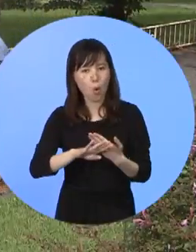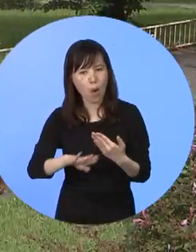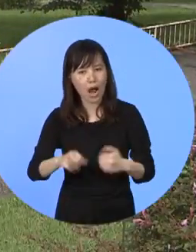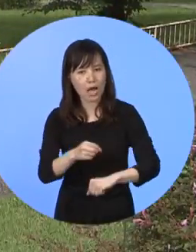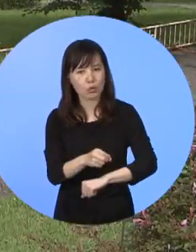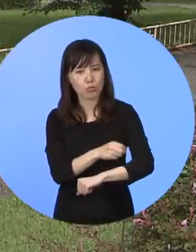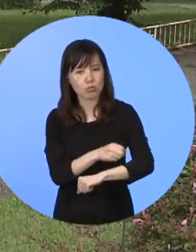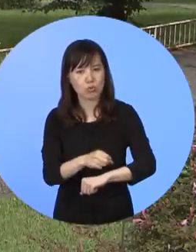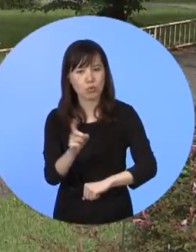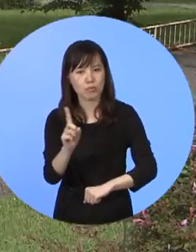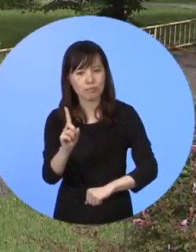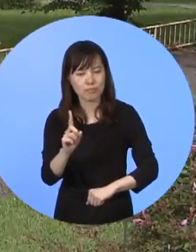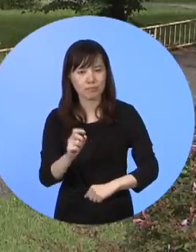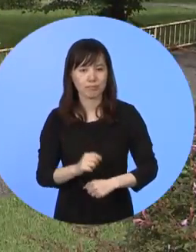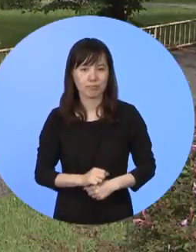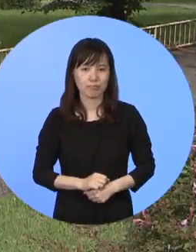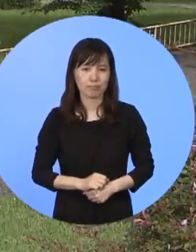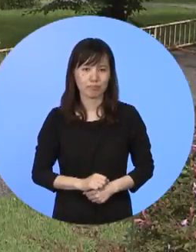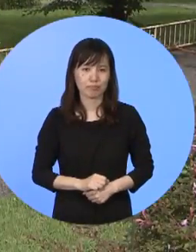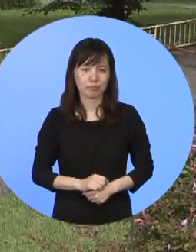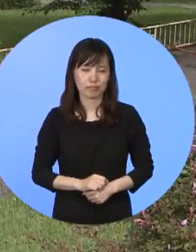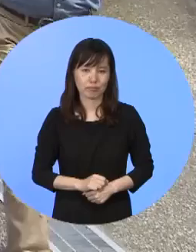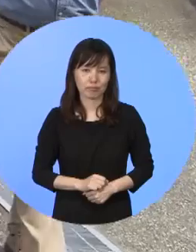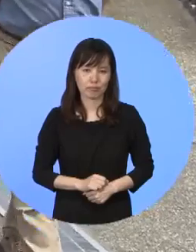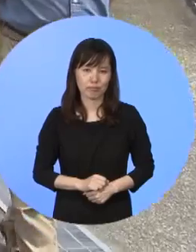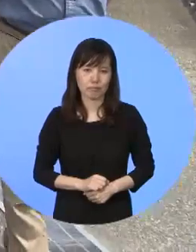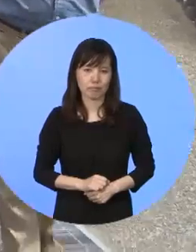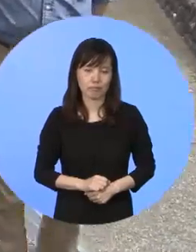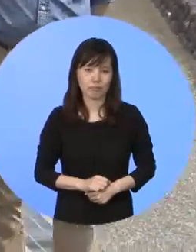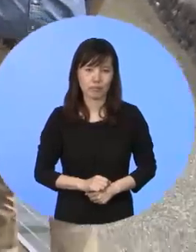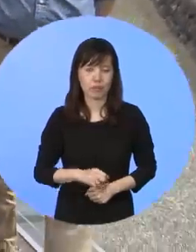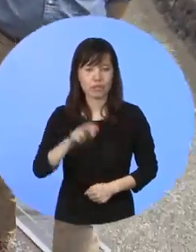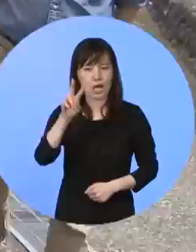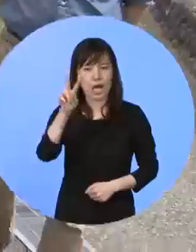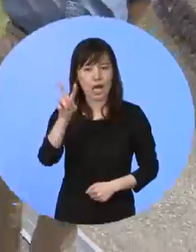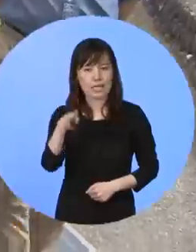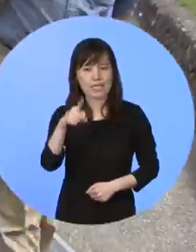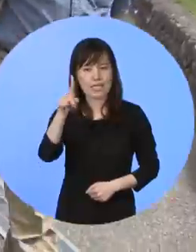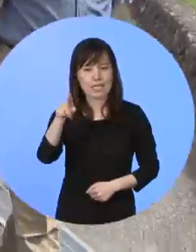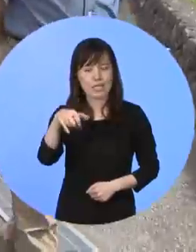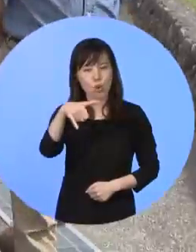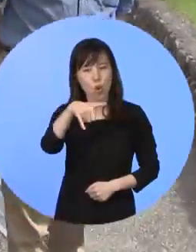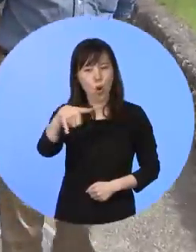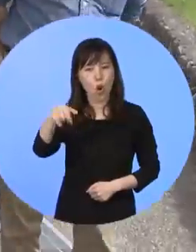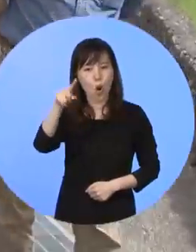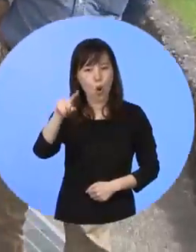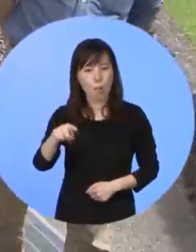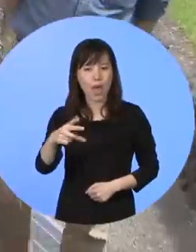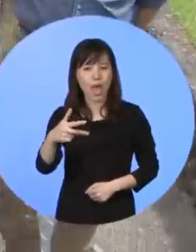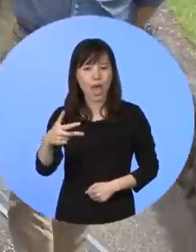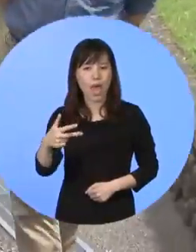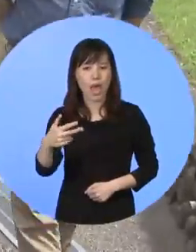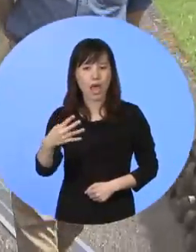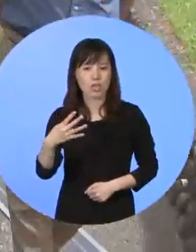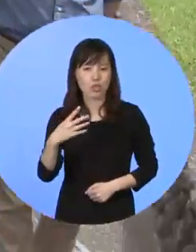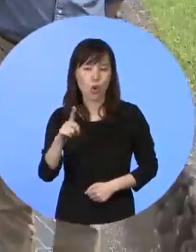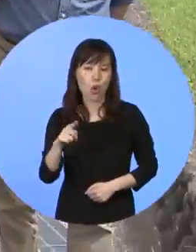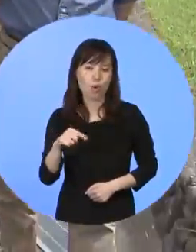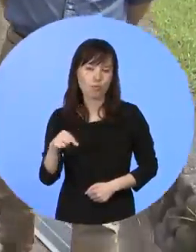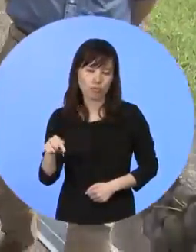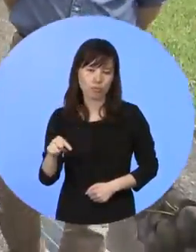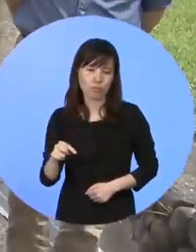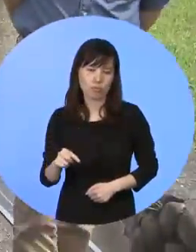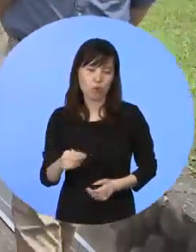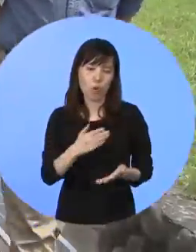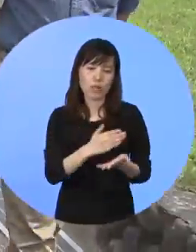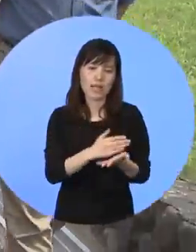っていうのはあるんでしょうか。 そうですね、この団地でいうとリノベーション、 結構評判になってますけども、もともとの団地の